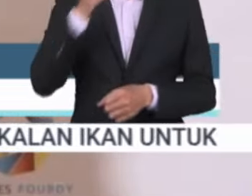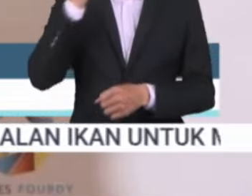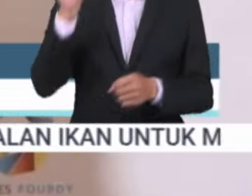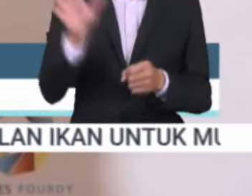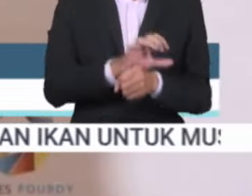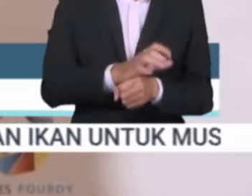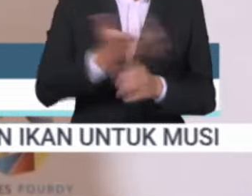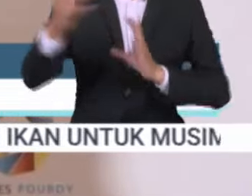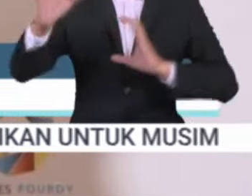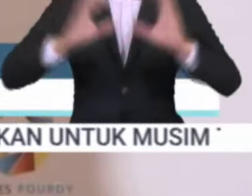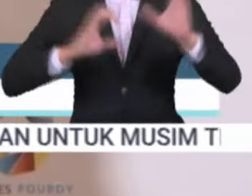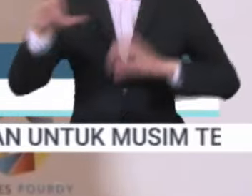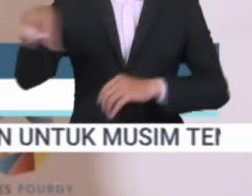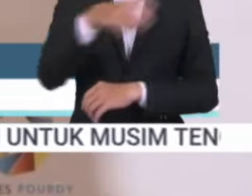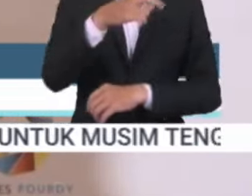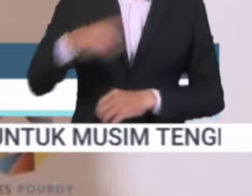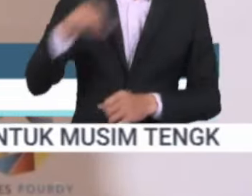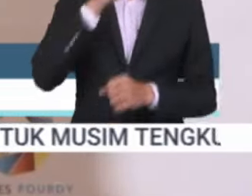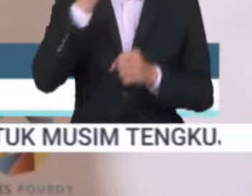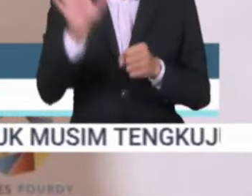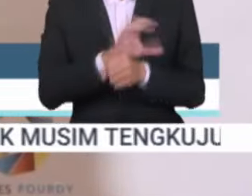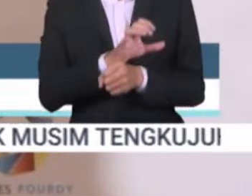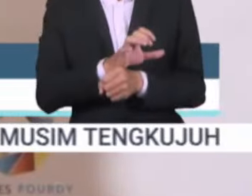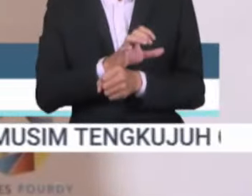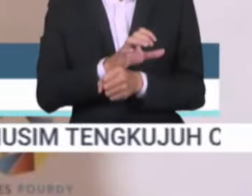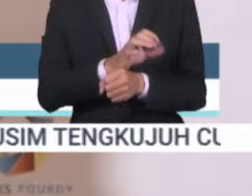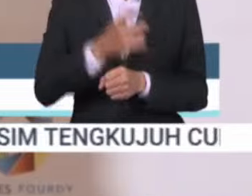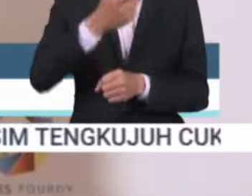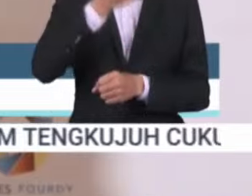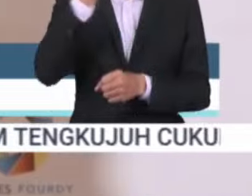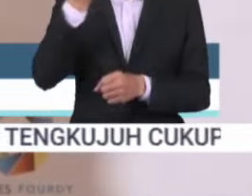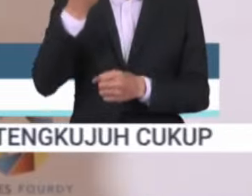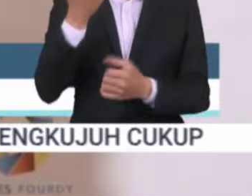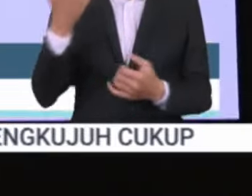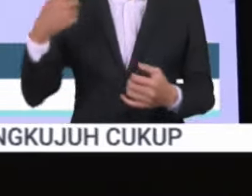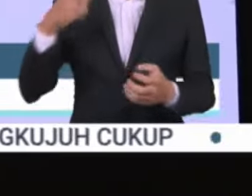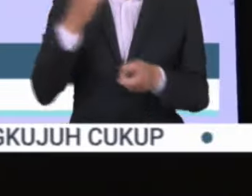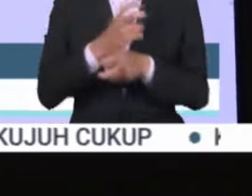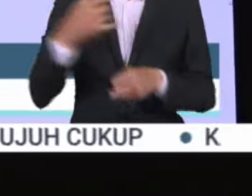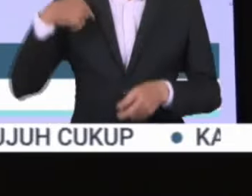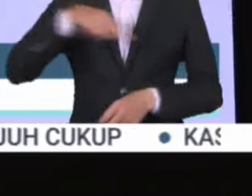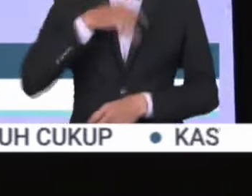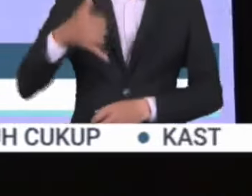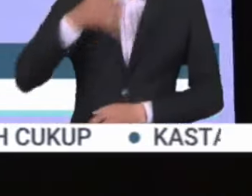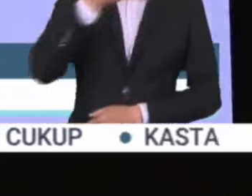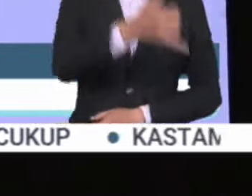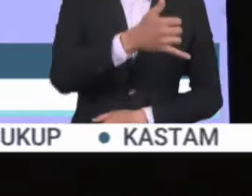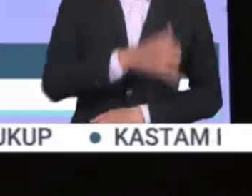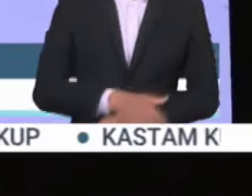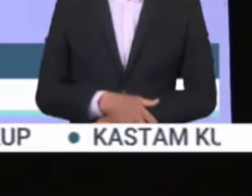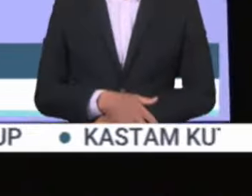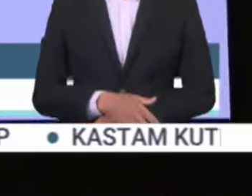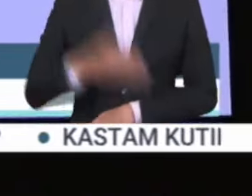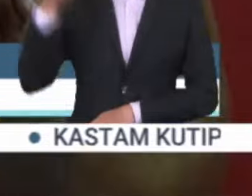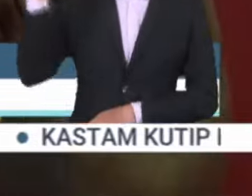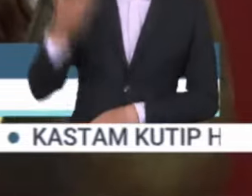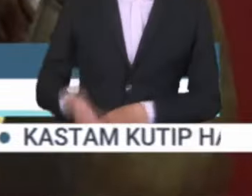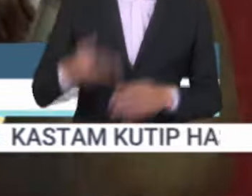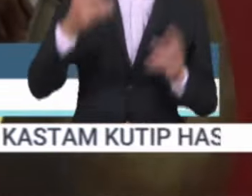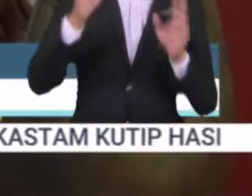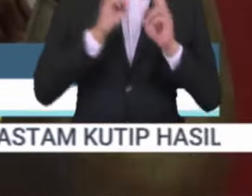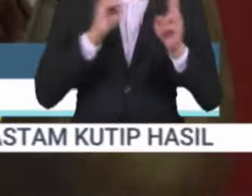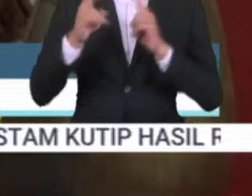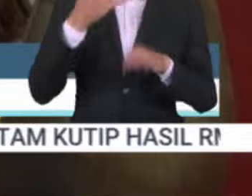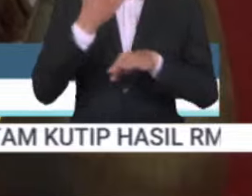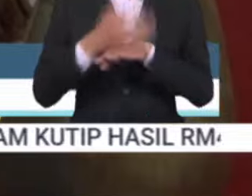kenderaan yang ada tu tidak dapat kita kejar dengan masalah pencemaran yang berlaku. Beliau berkata demikian kepada